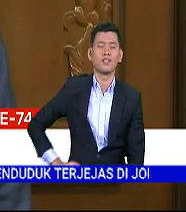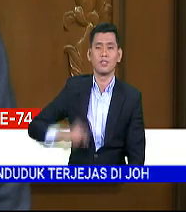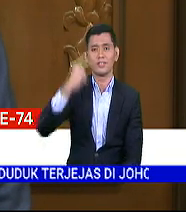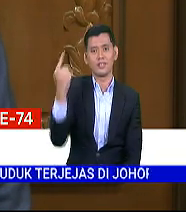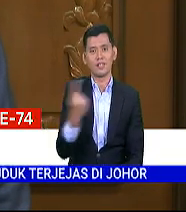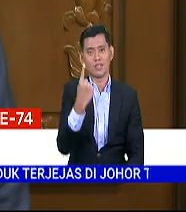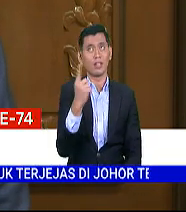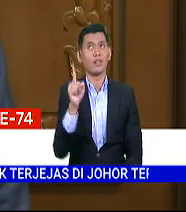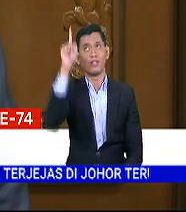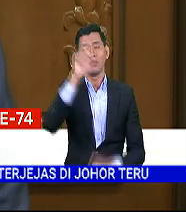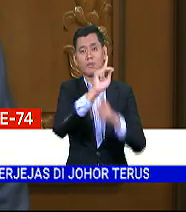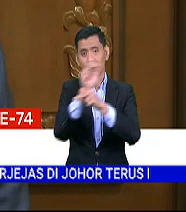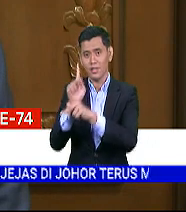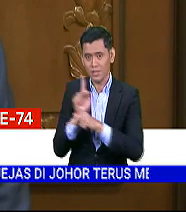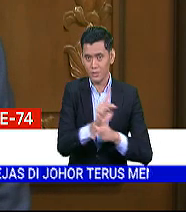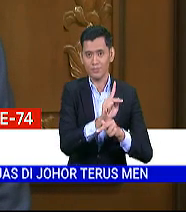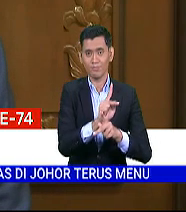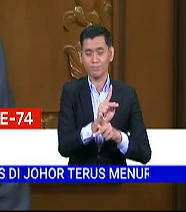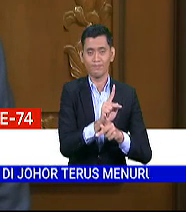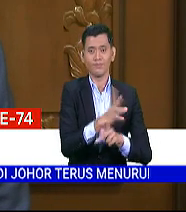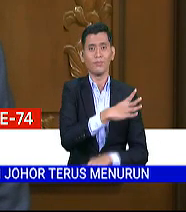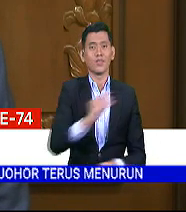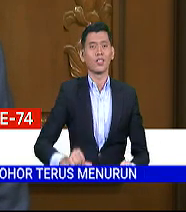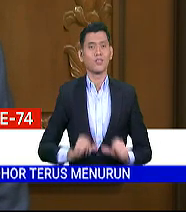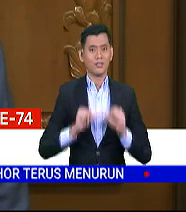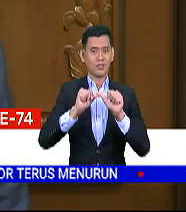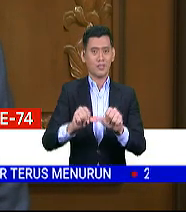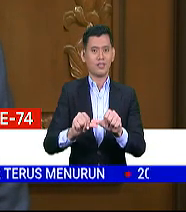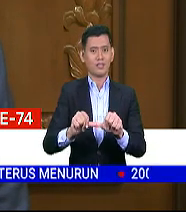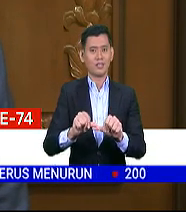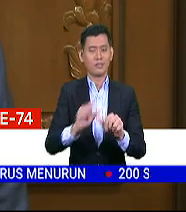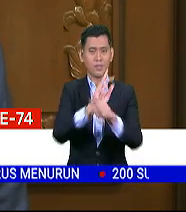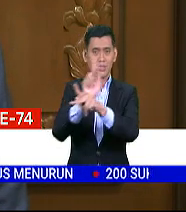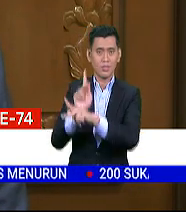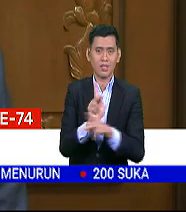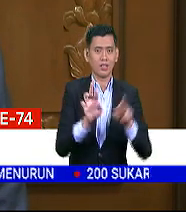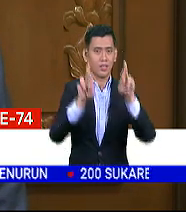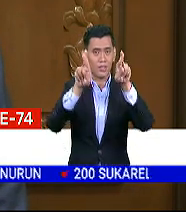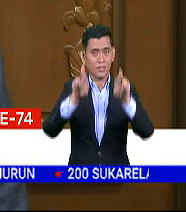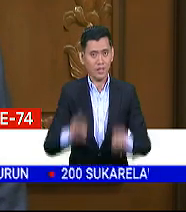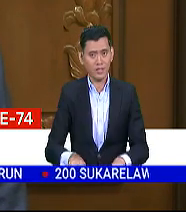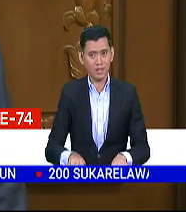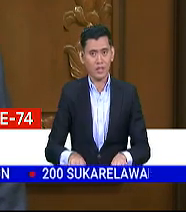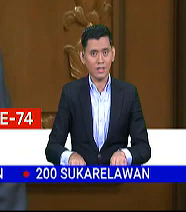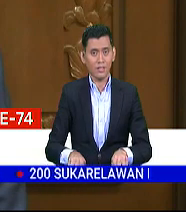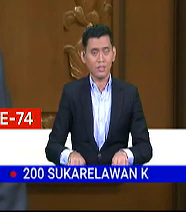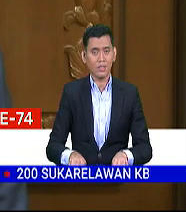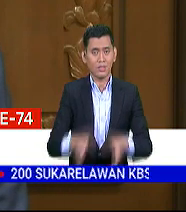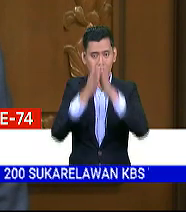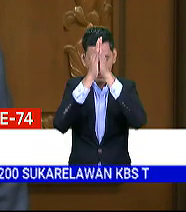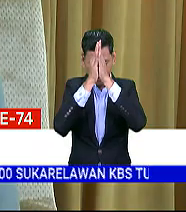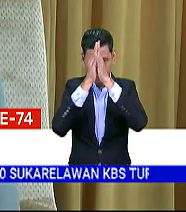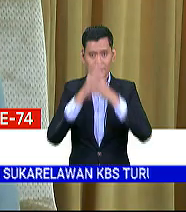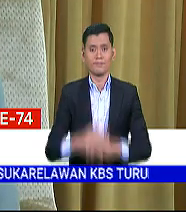bawah lindungan Allah SWT dan terus memayungi rakyat jelata daulat